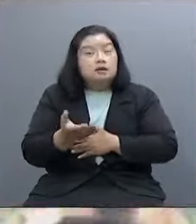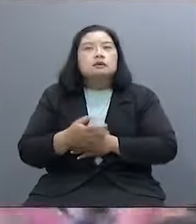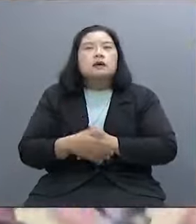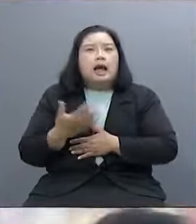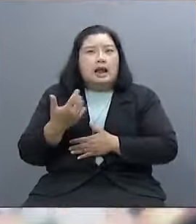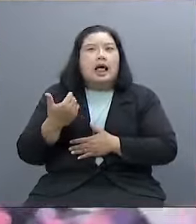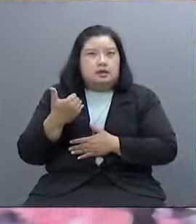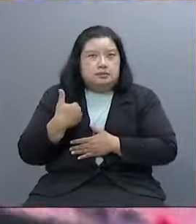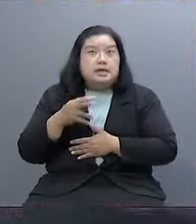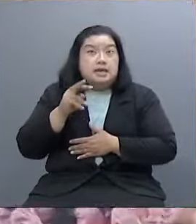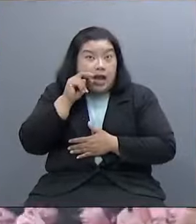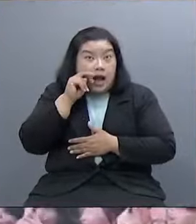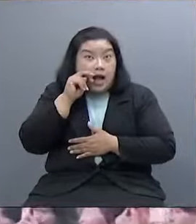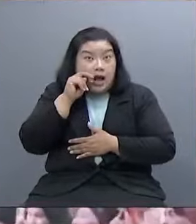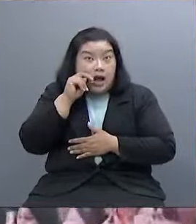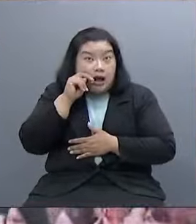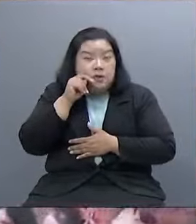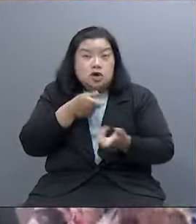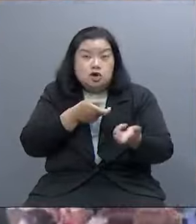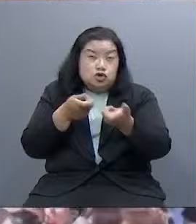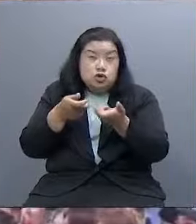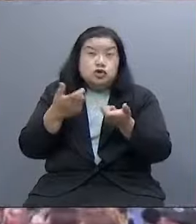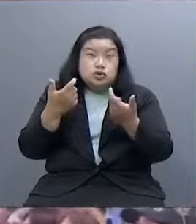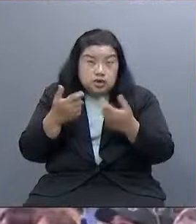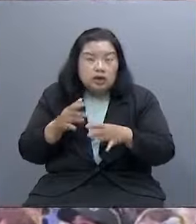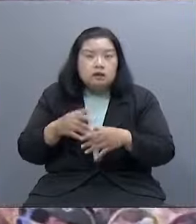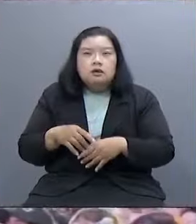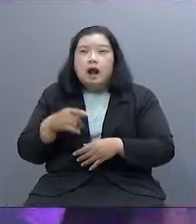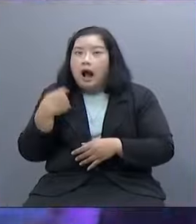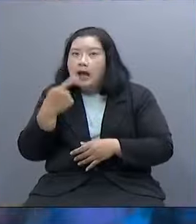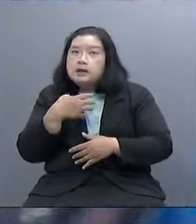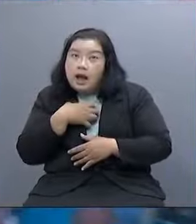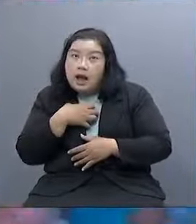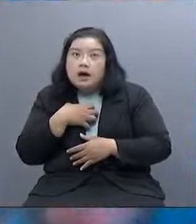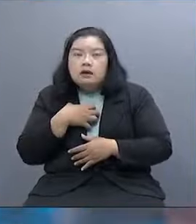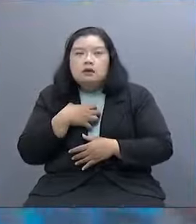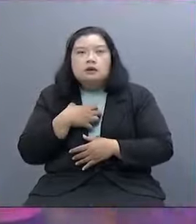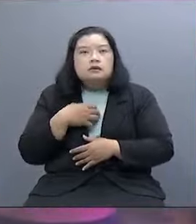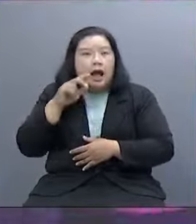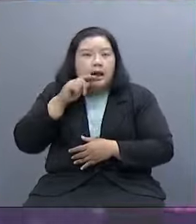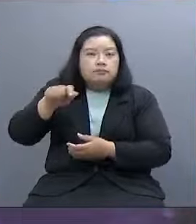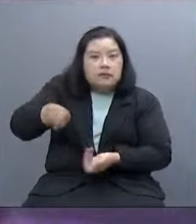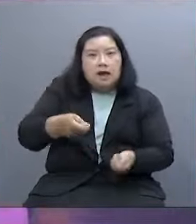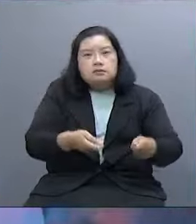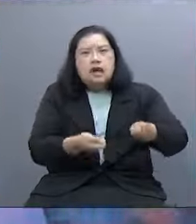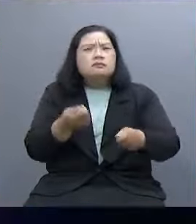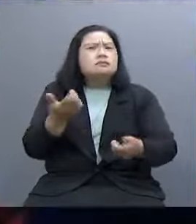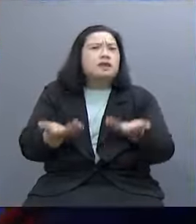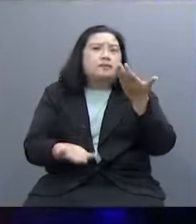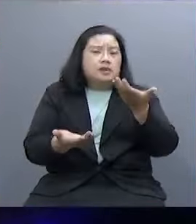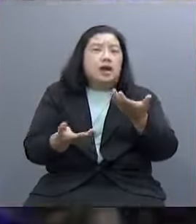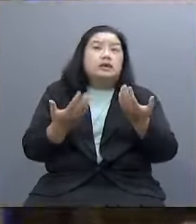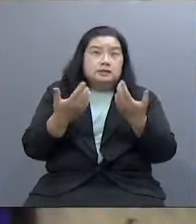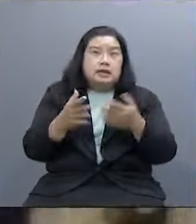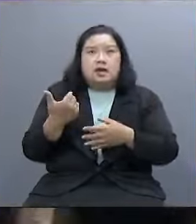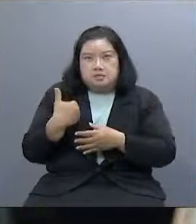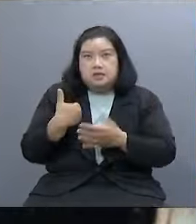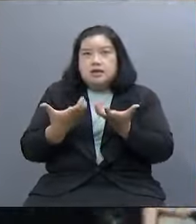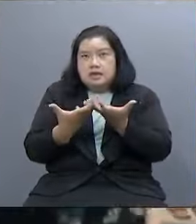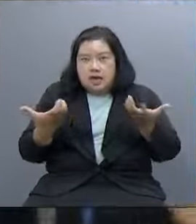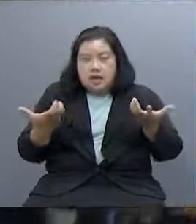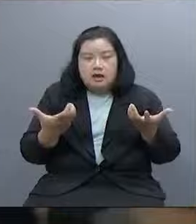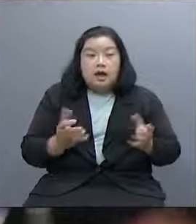Water Splash Landmark ให้กับประชาชนและก็นักท่องเที่ยวเนี่ยมาสาดน้ำอย่างสนุกสนานเขามีการกั้นโซนเล่นน้ำสำหรับเด็